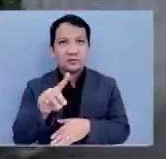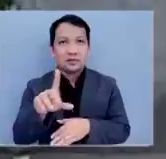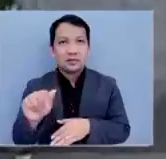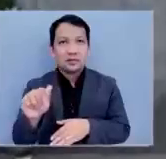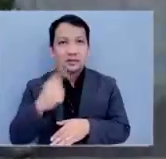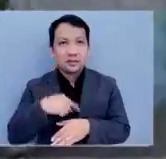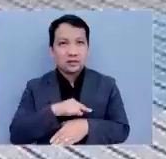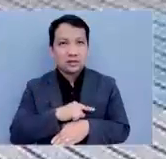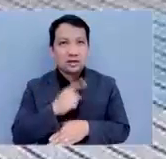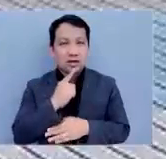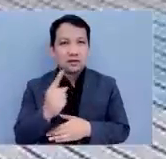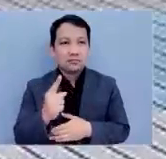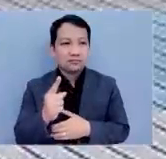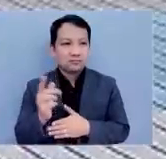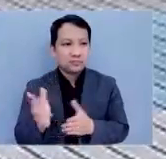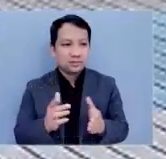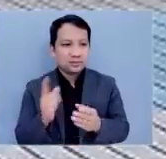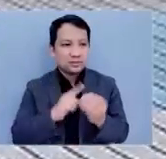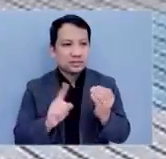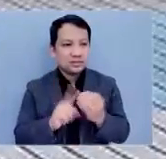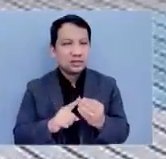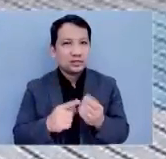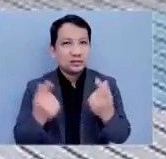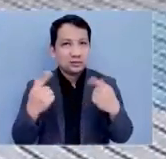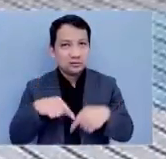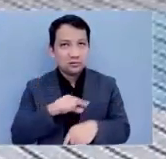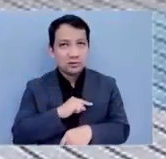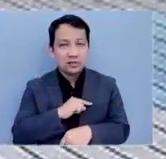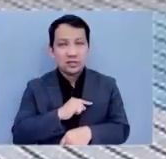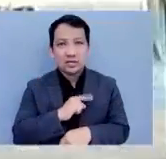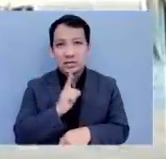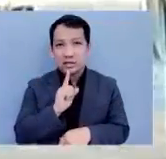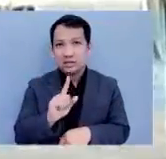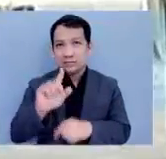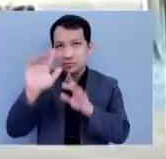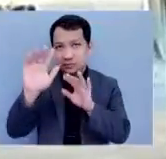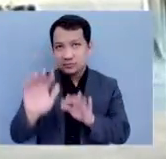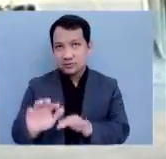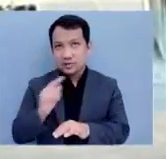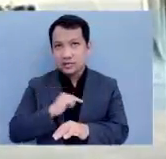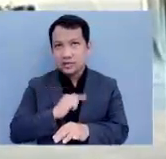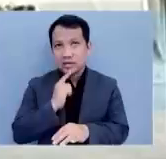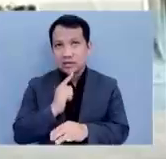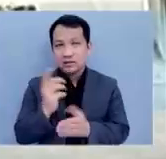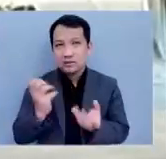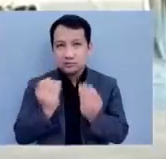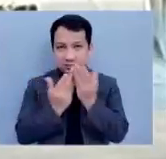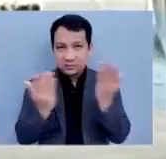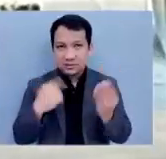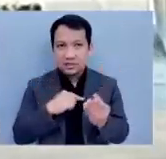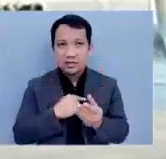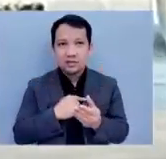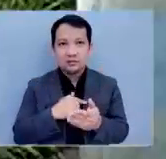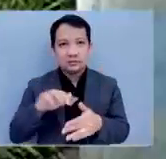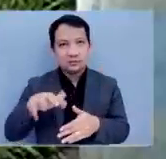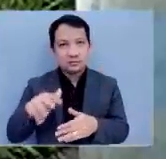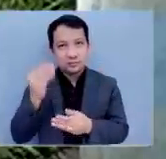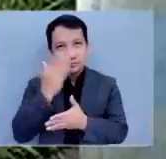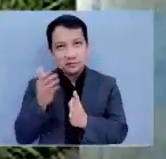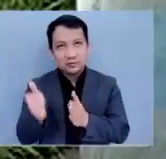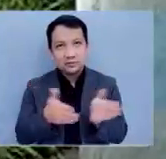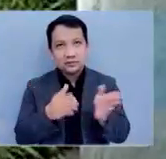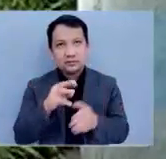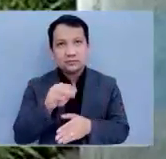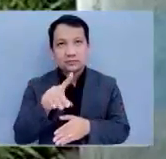na raw talaga silang pwesto para sa mga rider kapag biglang buhos ang ulan. May ilang gasolinahan naman na may agam-agam daw sa plano ng